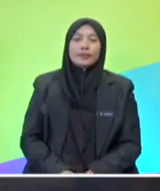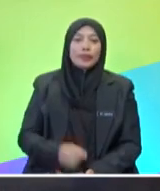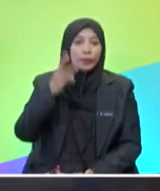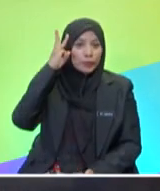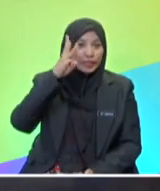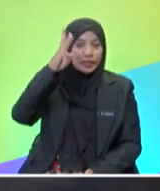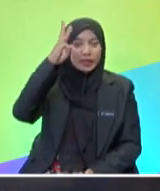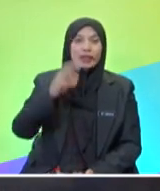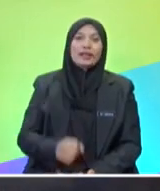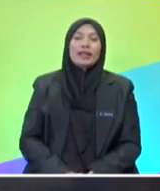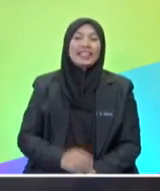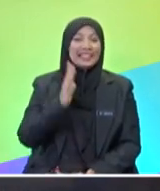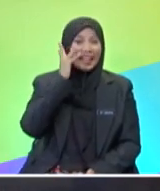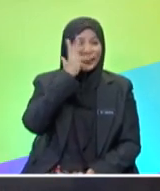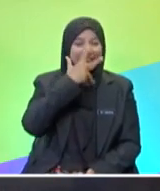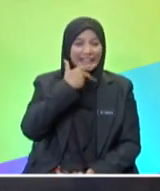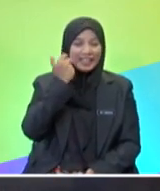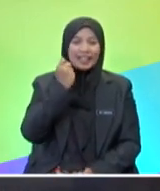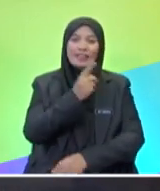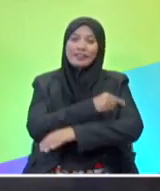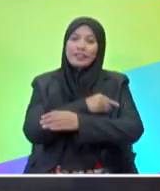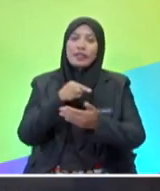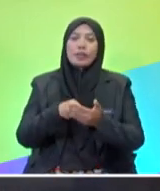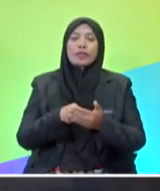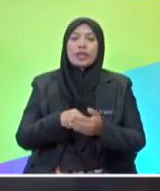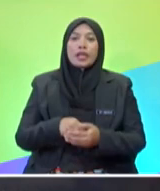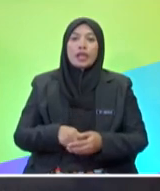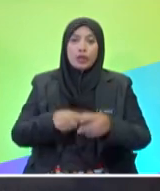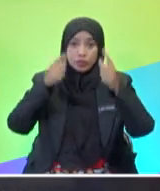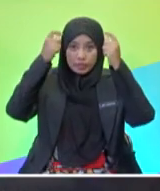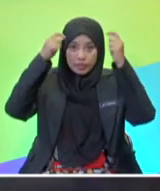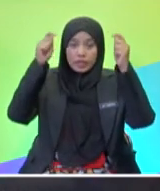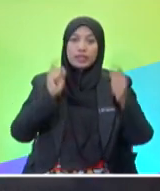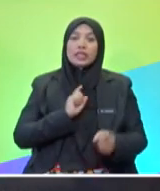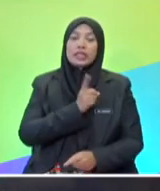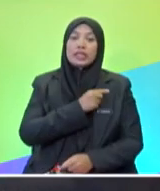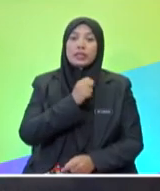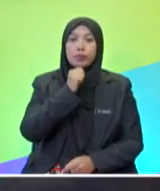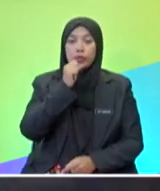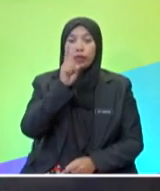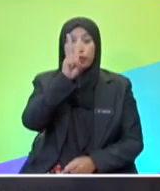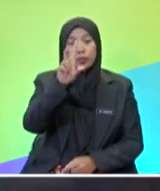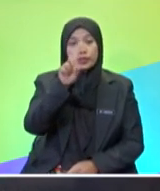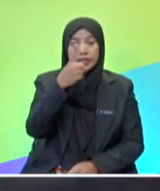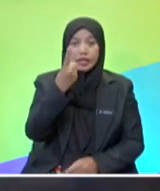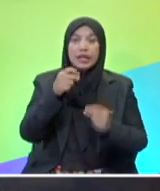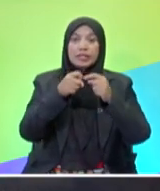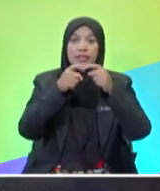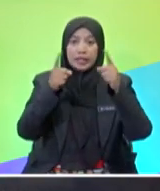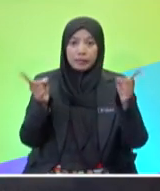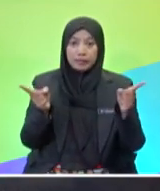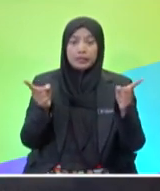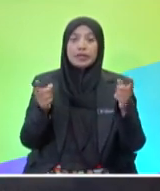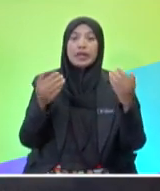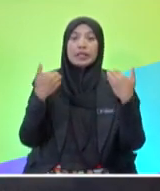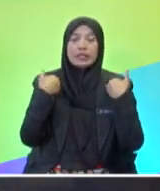molek hari ini. Terima kasih. Jadi Ustazah, kita bukan berdua sahaja di studio. Ya. Kita juga ada murid-murid di Google Meet. Mungkin Ustazah